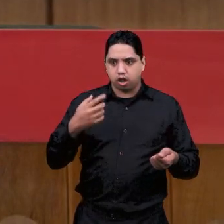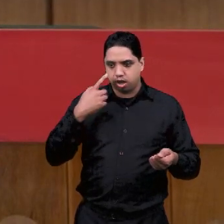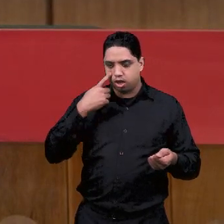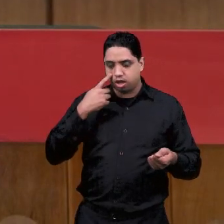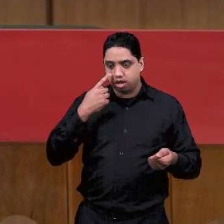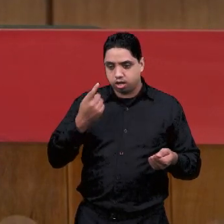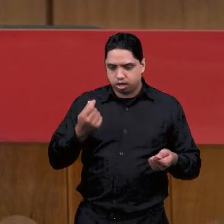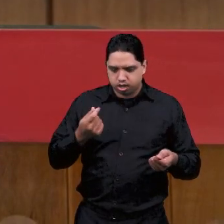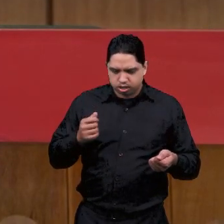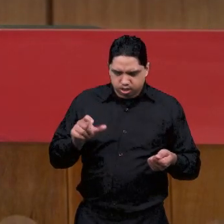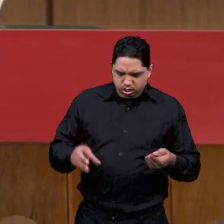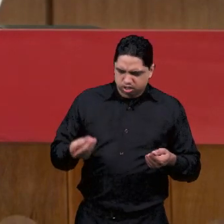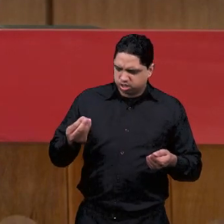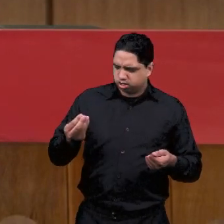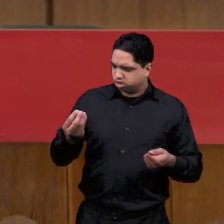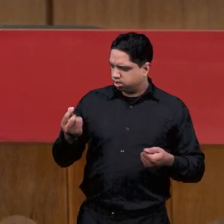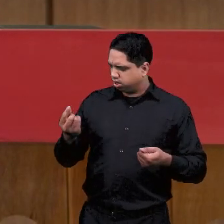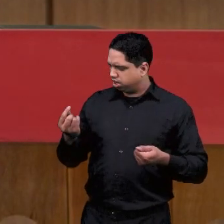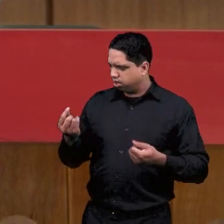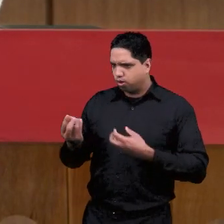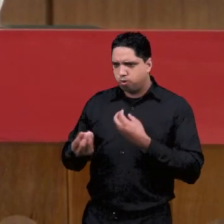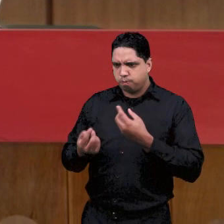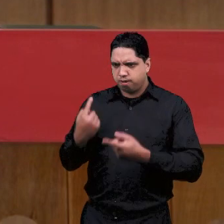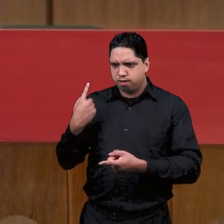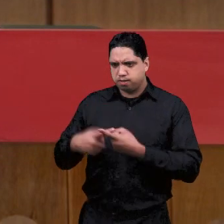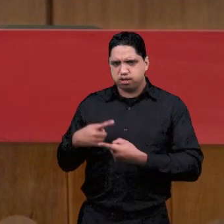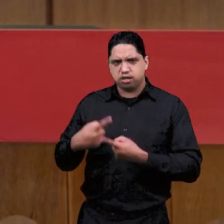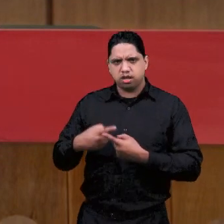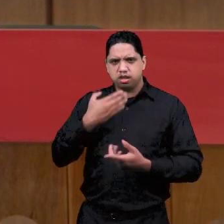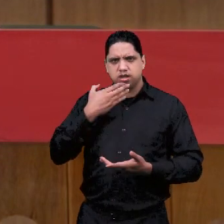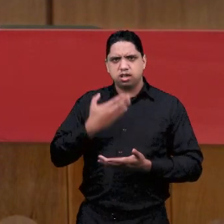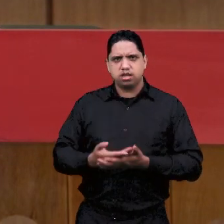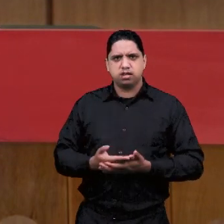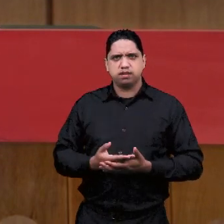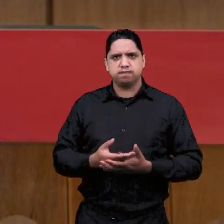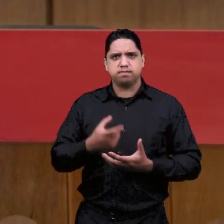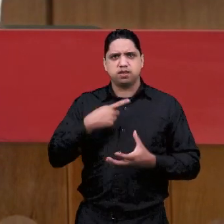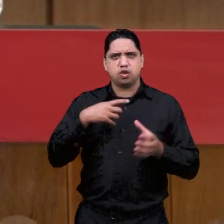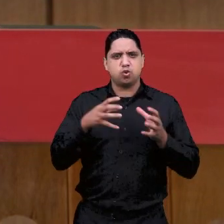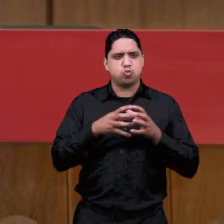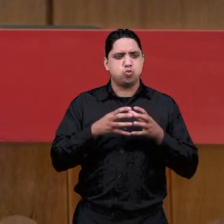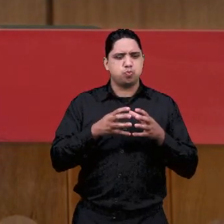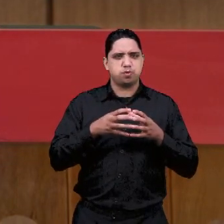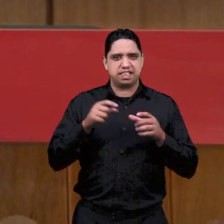nourriture était là dans leur sac? Répondez, ceux qui sont là. Il y a un petit groupe ici.